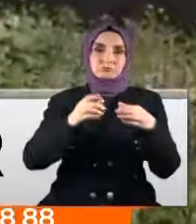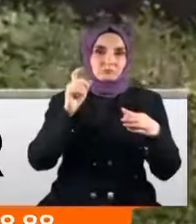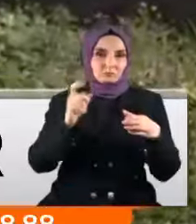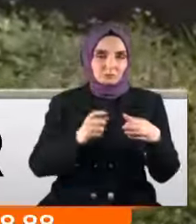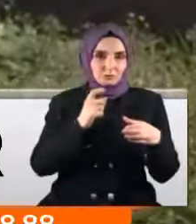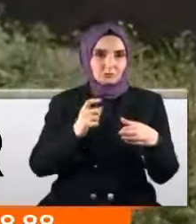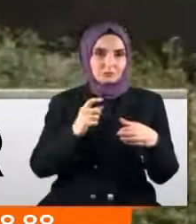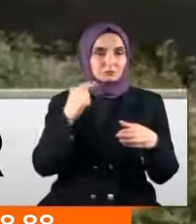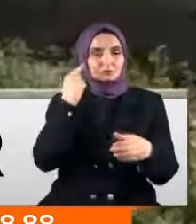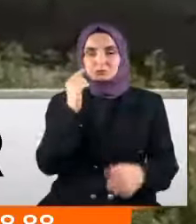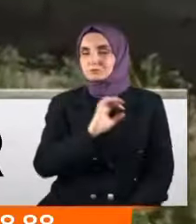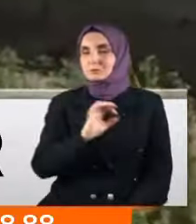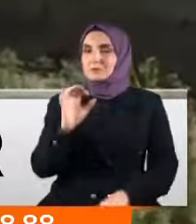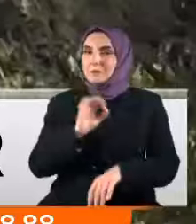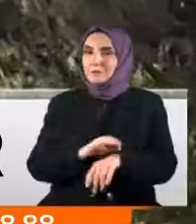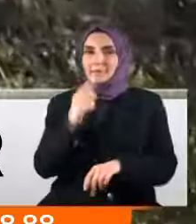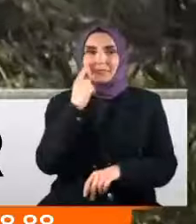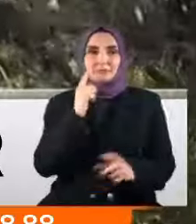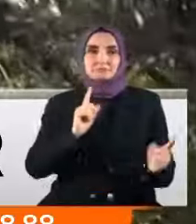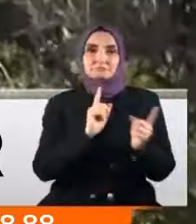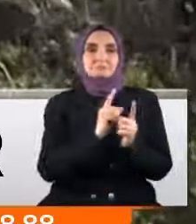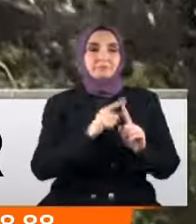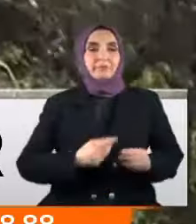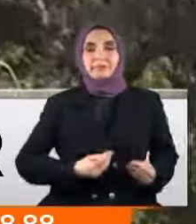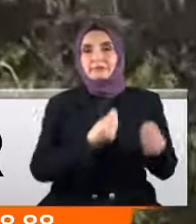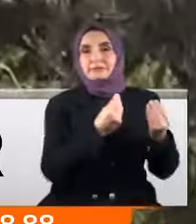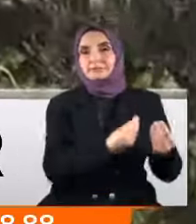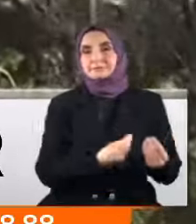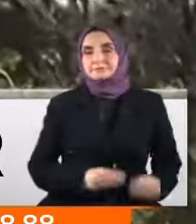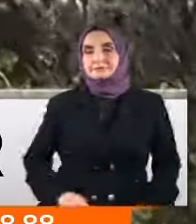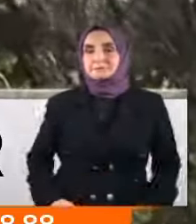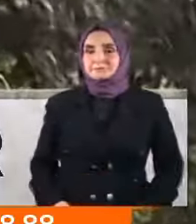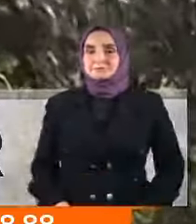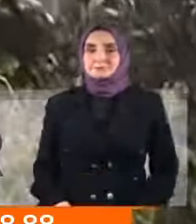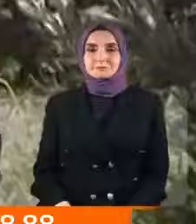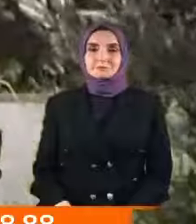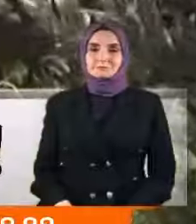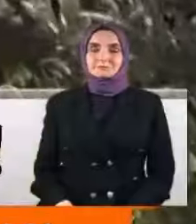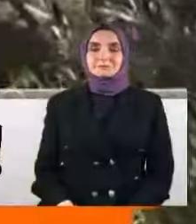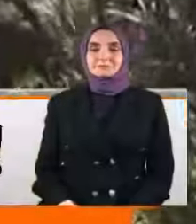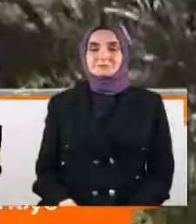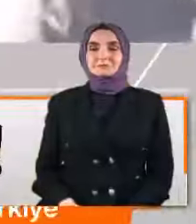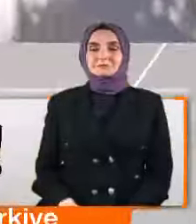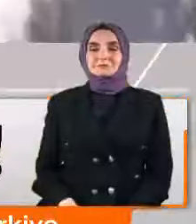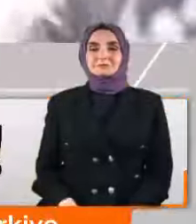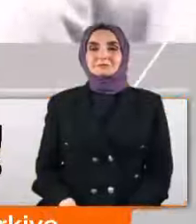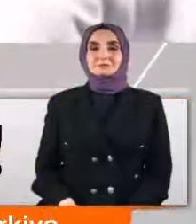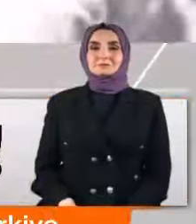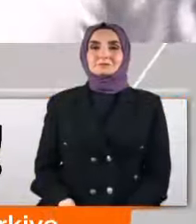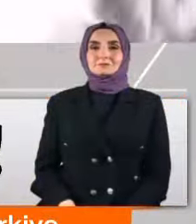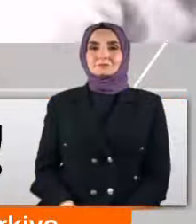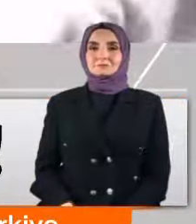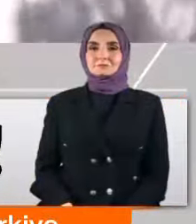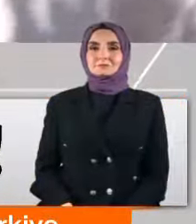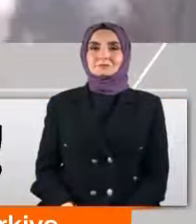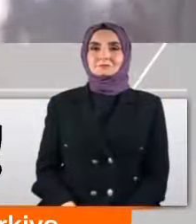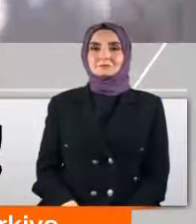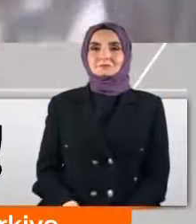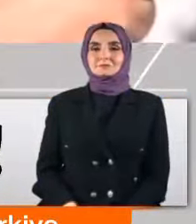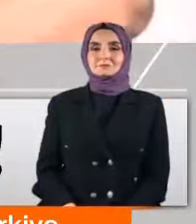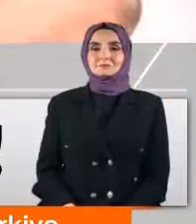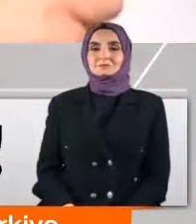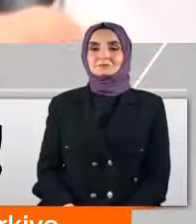altınları devlete teslim etti traktörümü bir şeye takıldığını gördüm aşağıya indim Ve baktım ki kırık bir